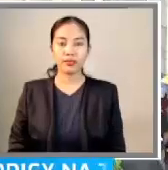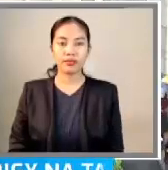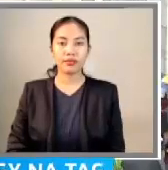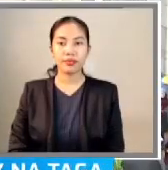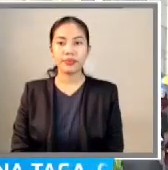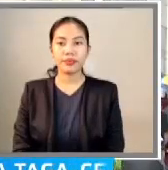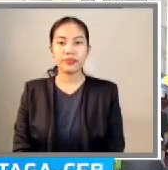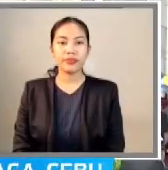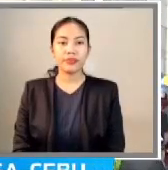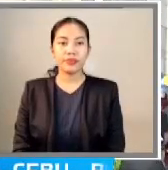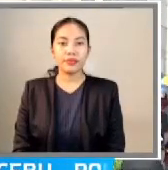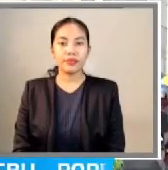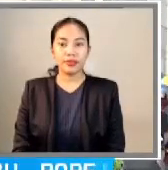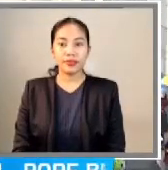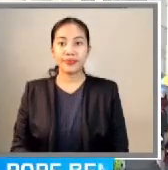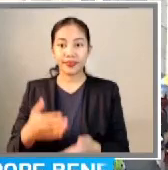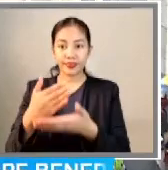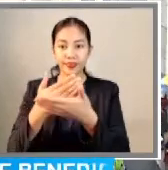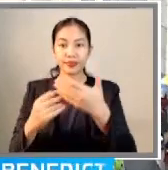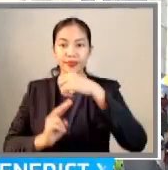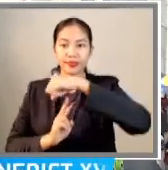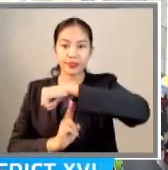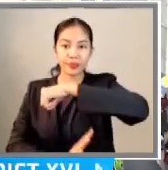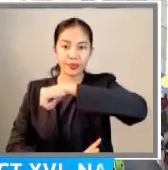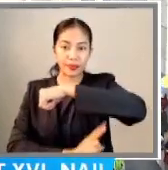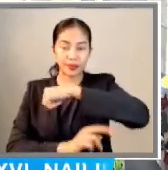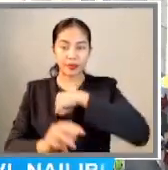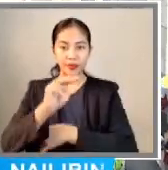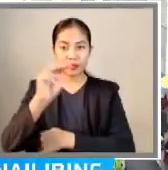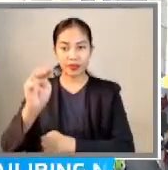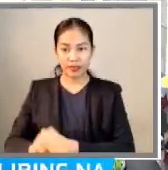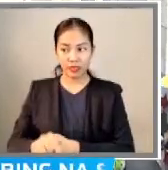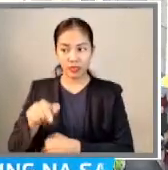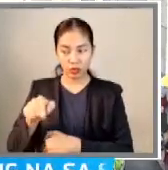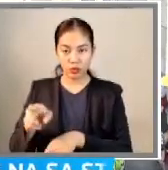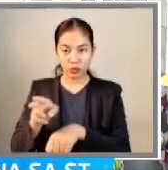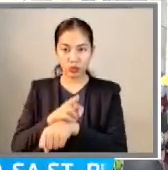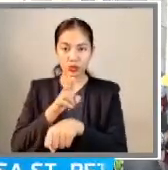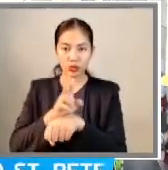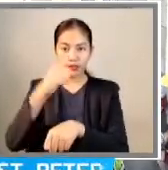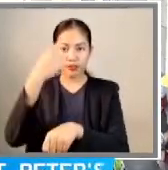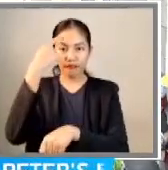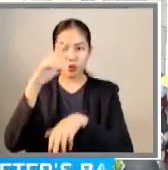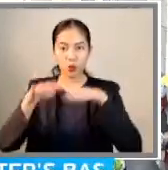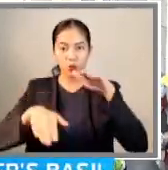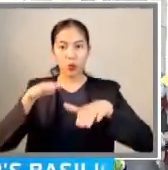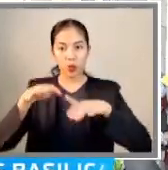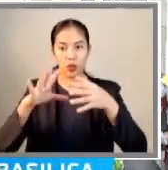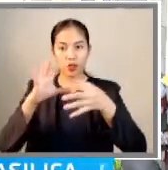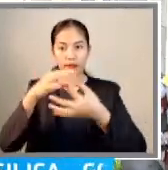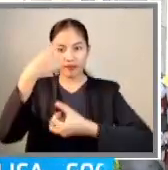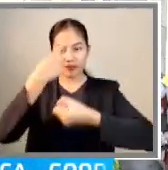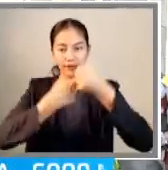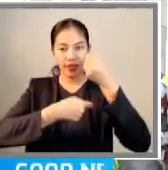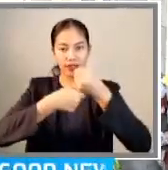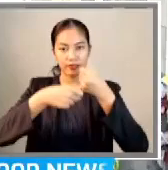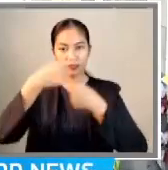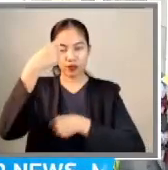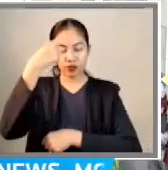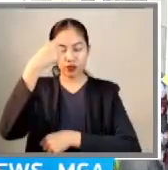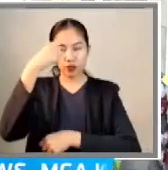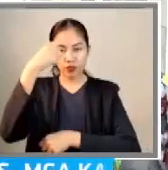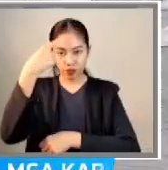Ilang tulay sa Maynila ang daraanan ng Walk of Faith para sa pagdiriwang ng Nazareno 2023. Kaya nakahanda na rin po ang Philippine Coast